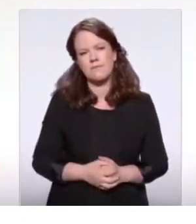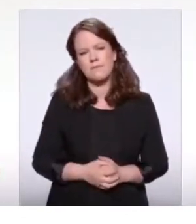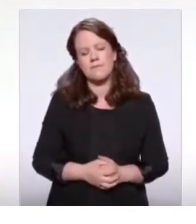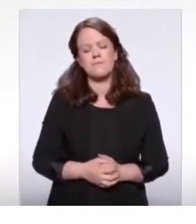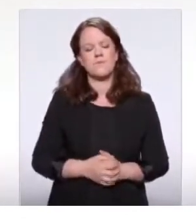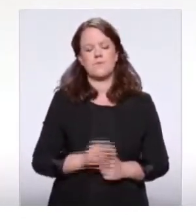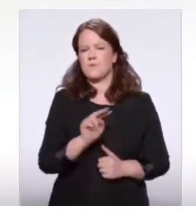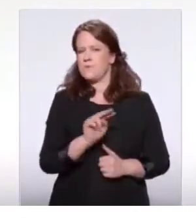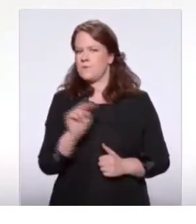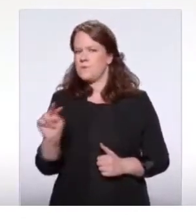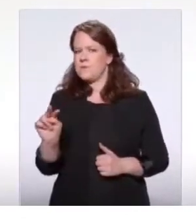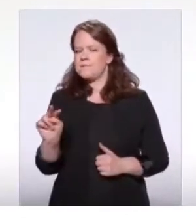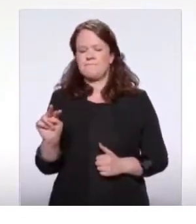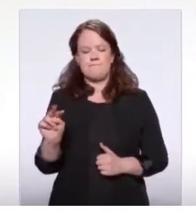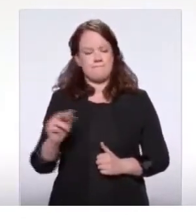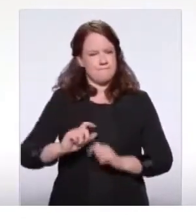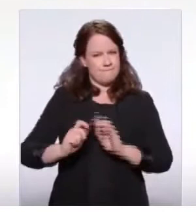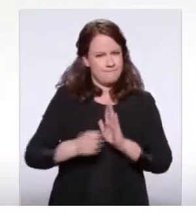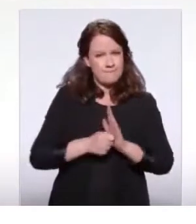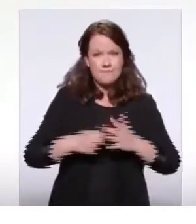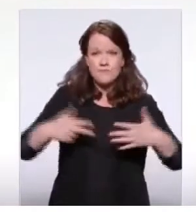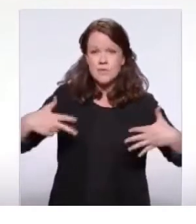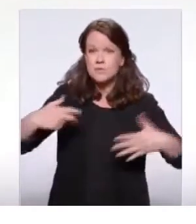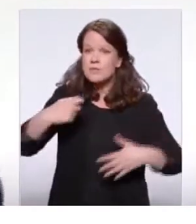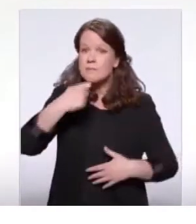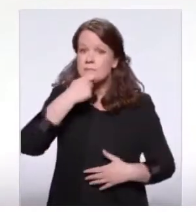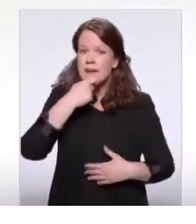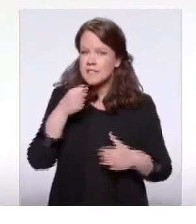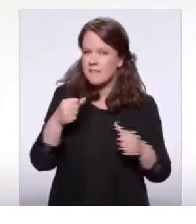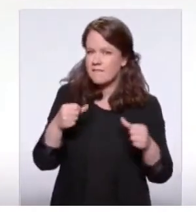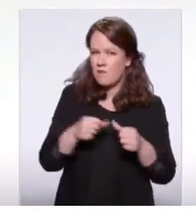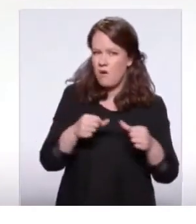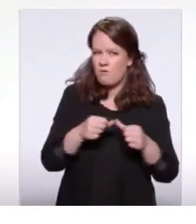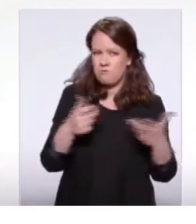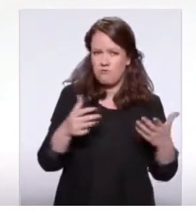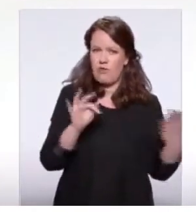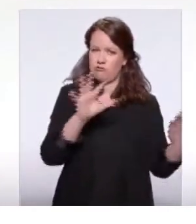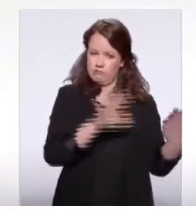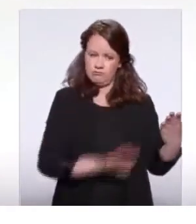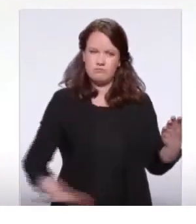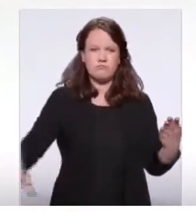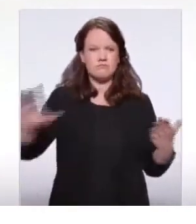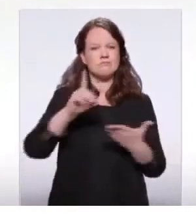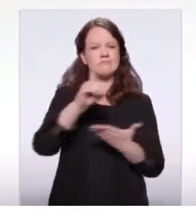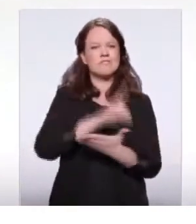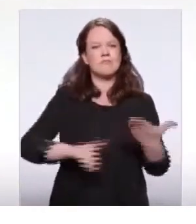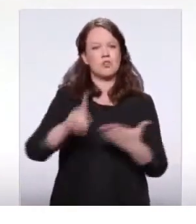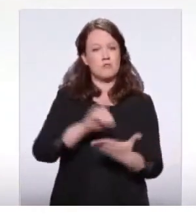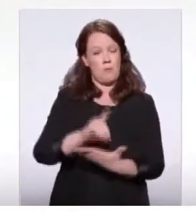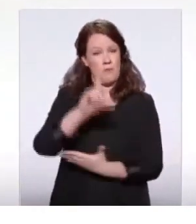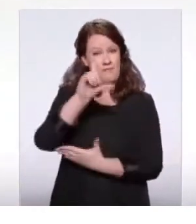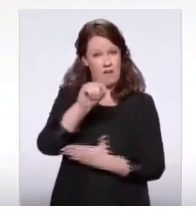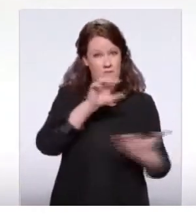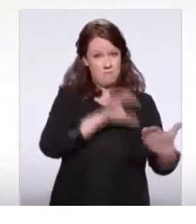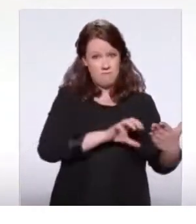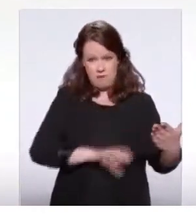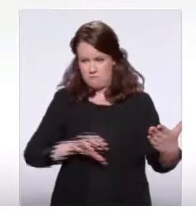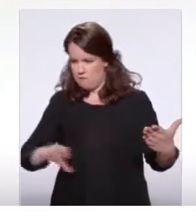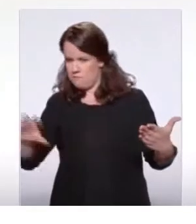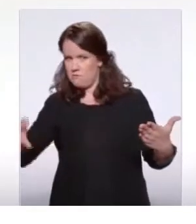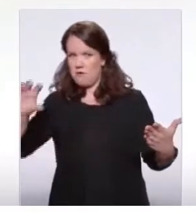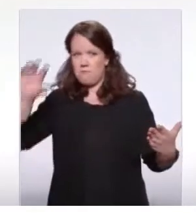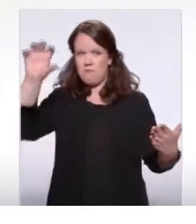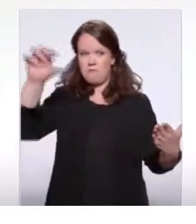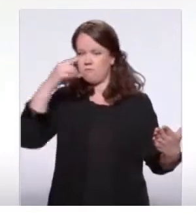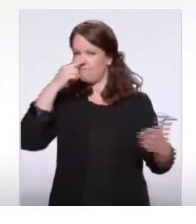avons décidé le 18 mars de prendre, pour près de 20 départements, des restrictions complémentaires au couvre-feu national qui était